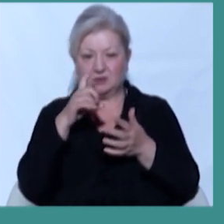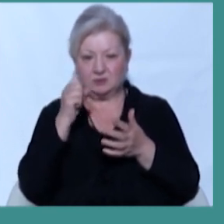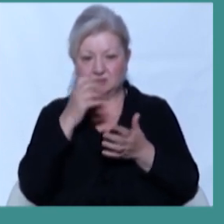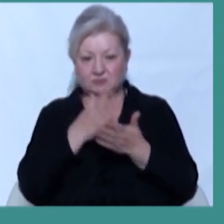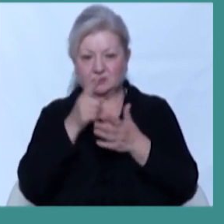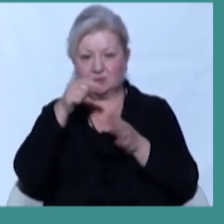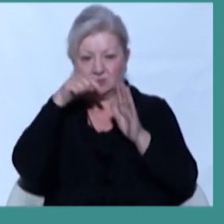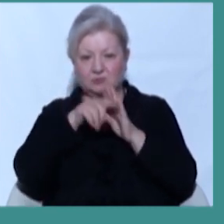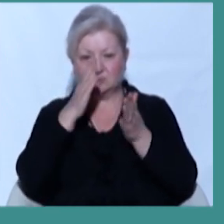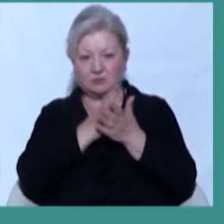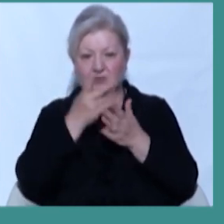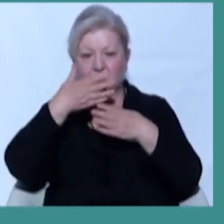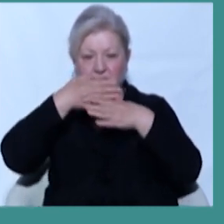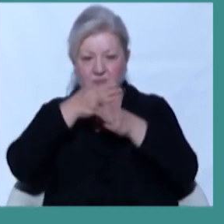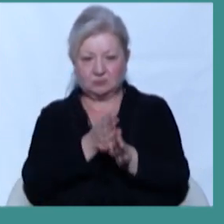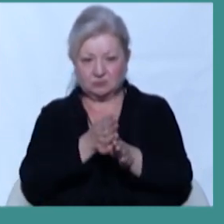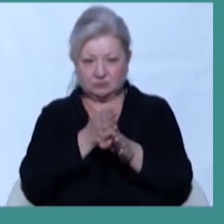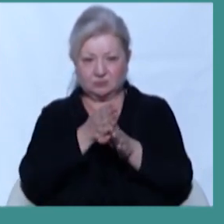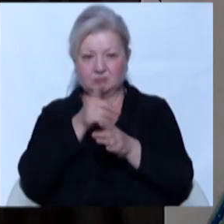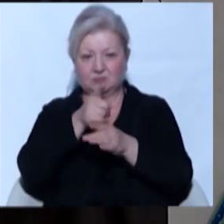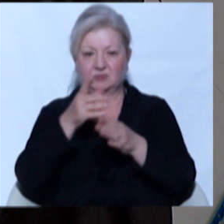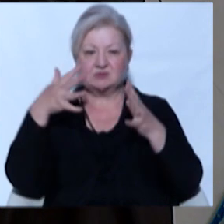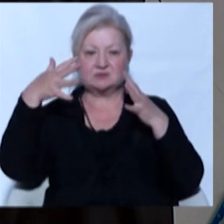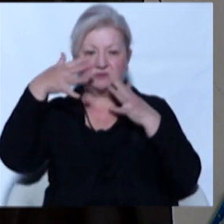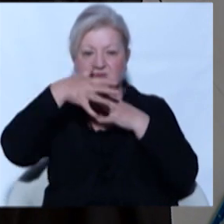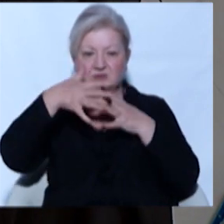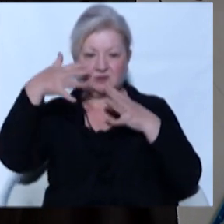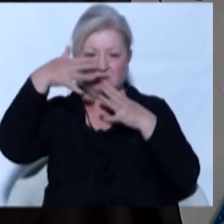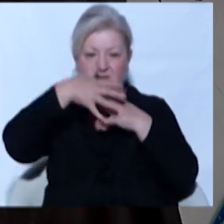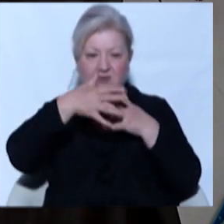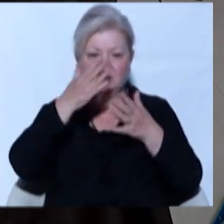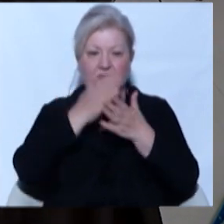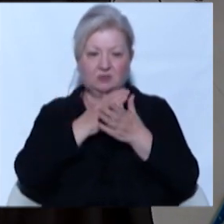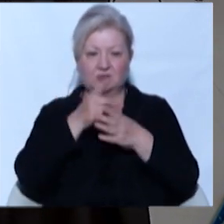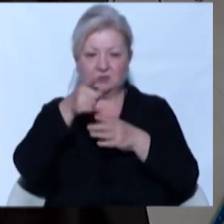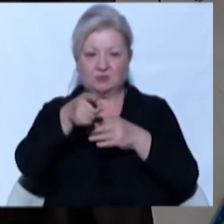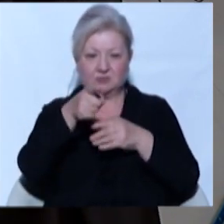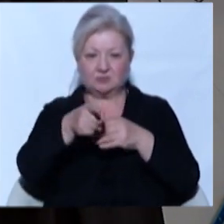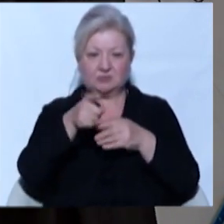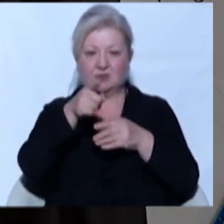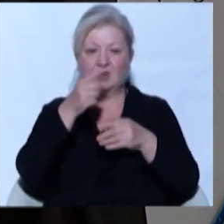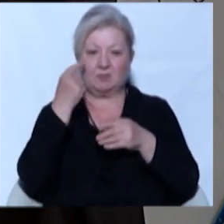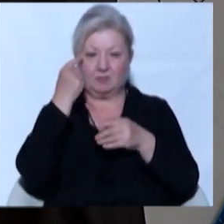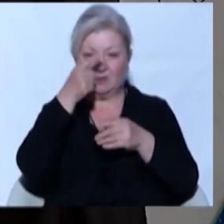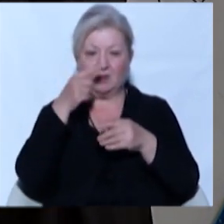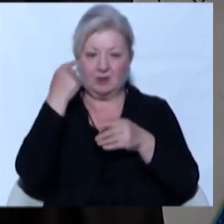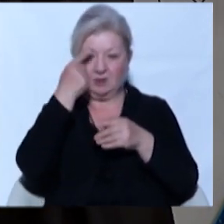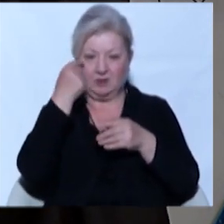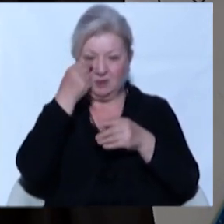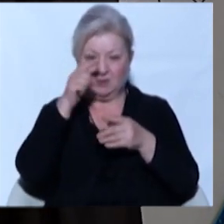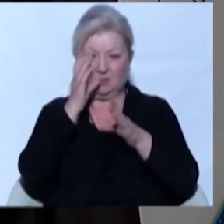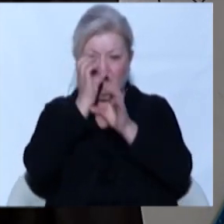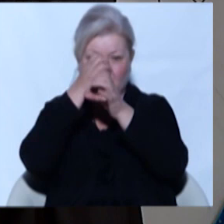გარდატყდება სხივები და აი ამ ლინზის, ანუ ბროლის ფოკუს წარმოადგენს